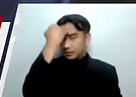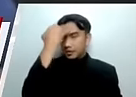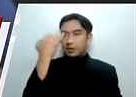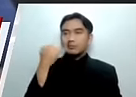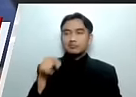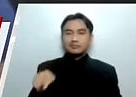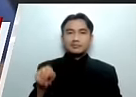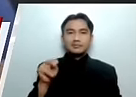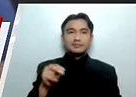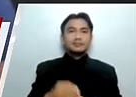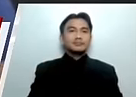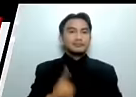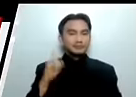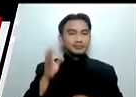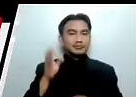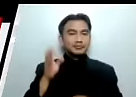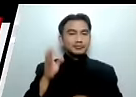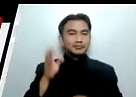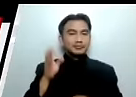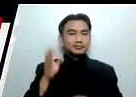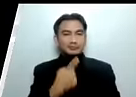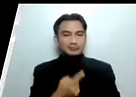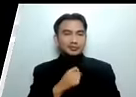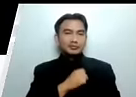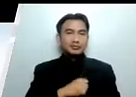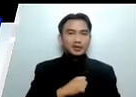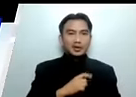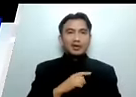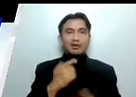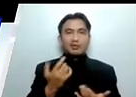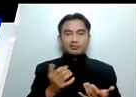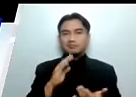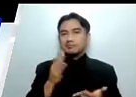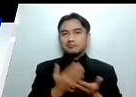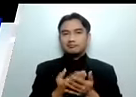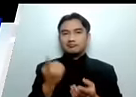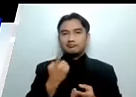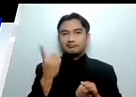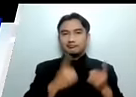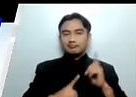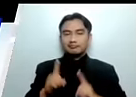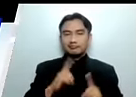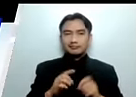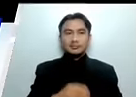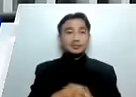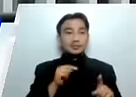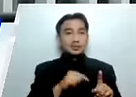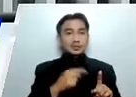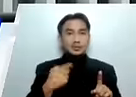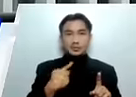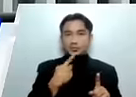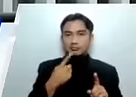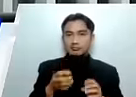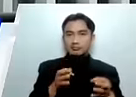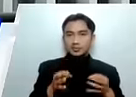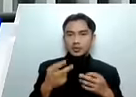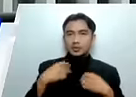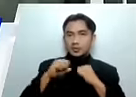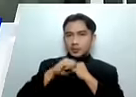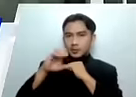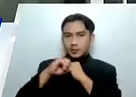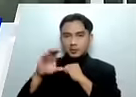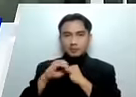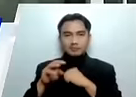pasensya. Scripted to lahat. Dahil sa pag-amin ng store owner na scripted ang prank para sa promo ng negosyo, sabi ng Department of Trade and